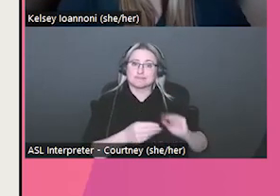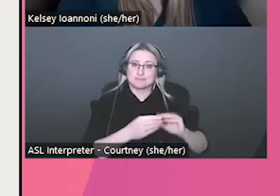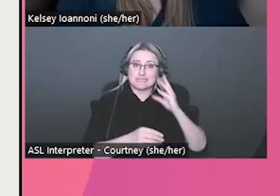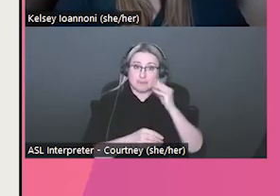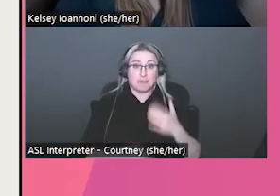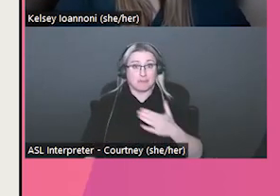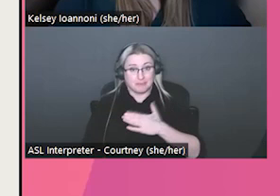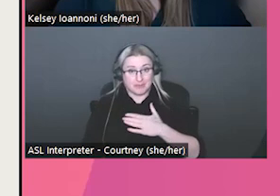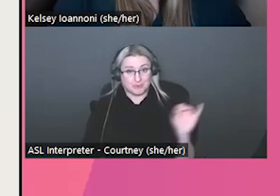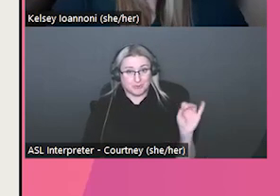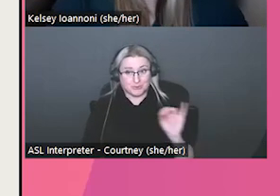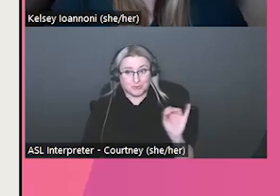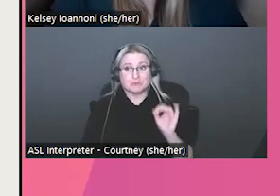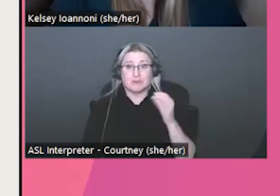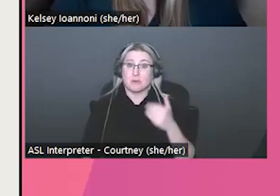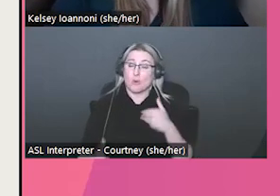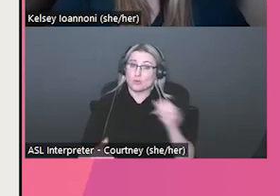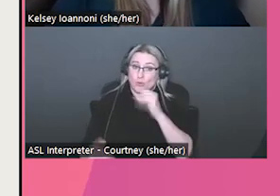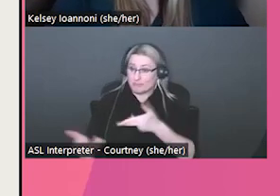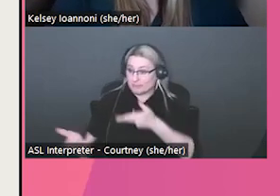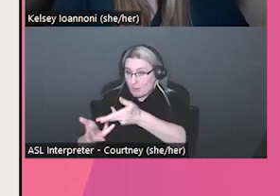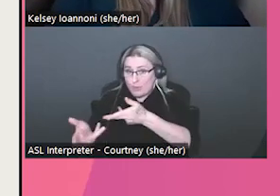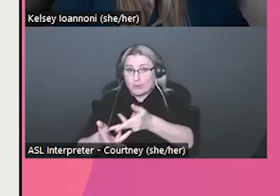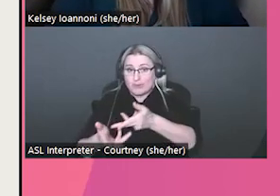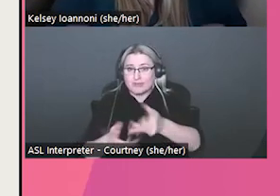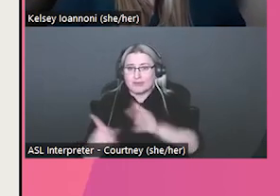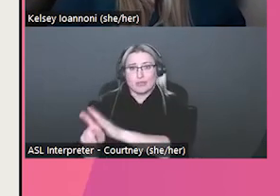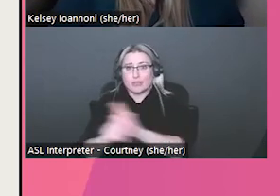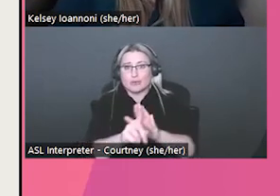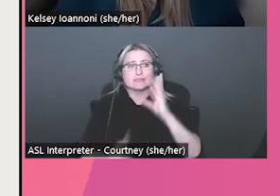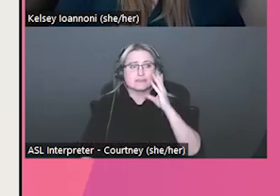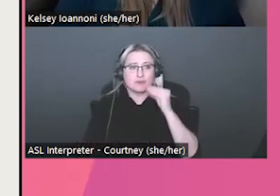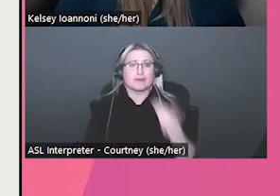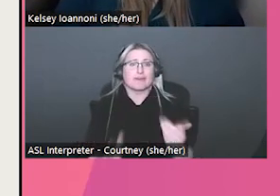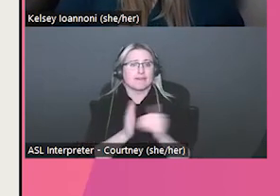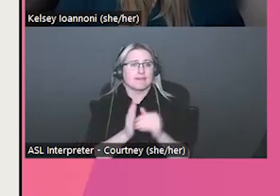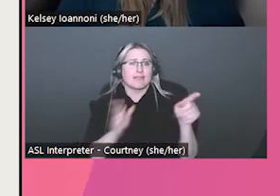propos de Rama et à son expérience et aux femmes à qui j'ai parlé,